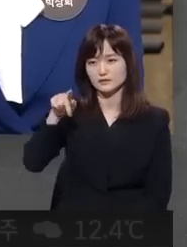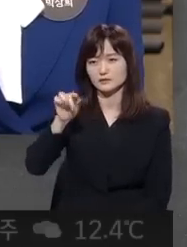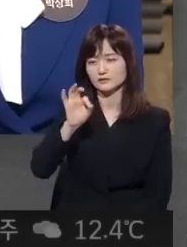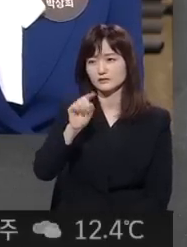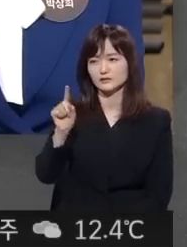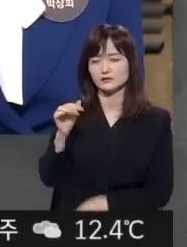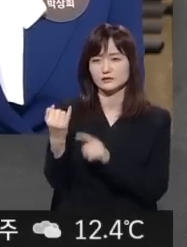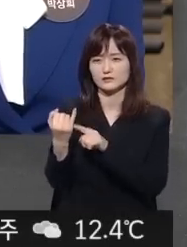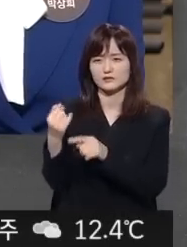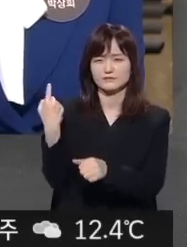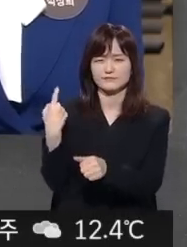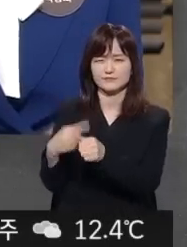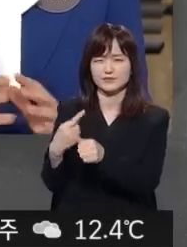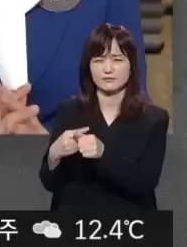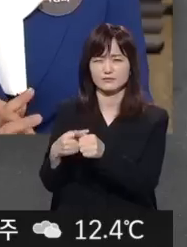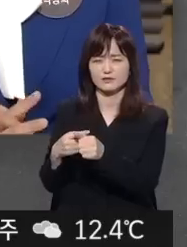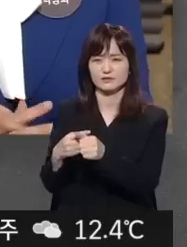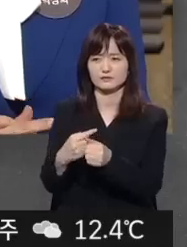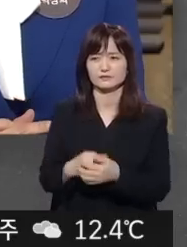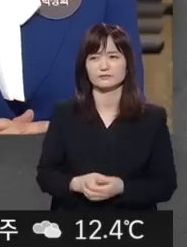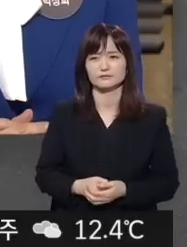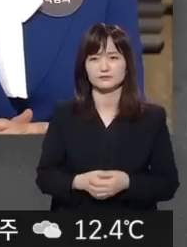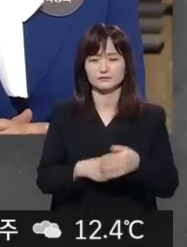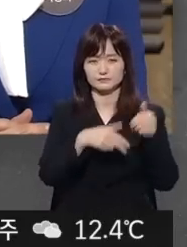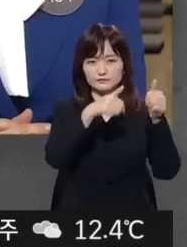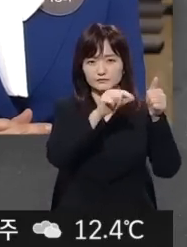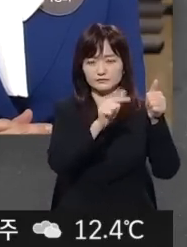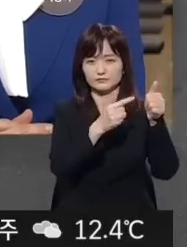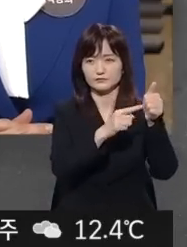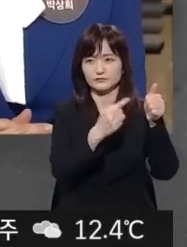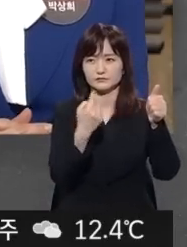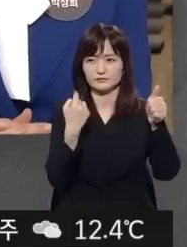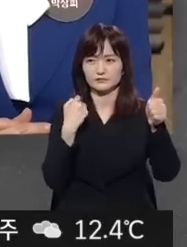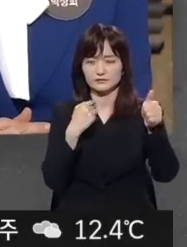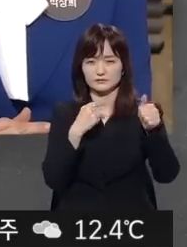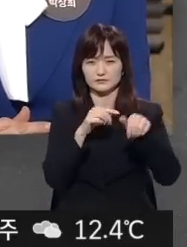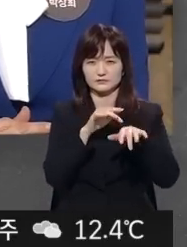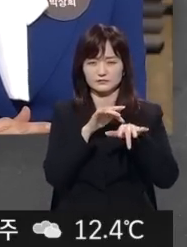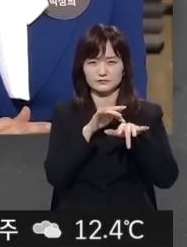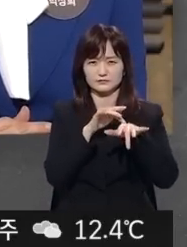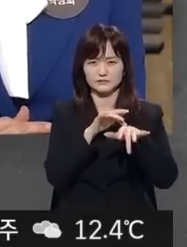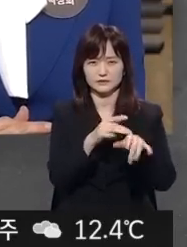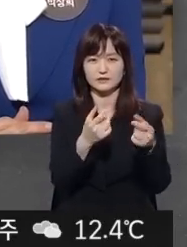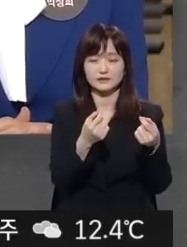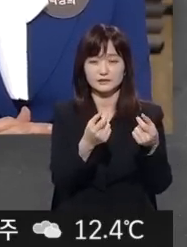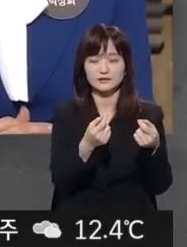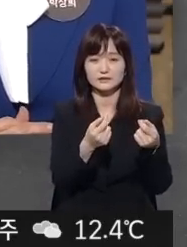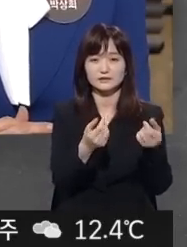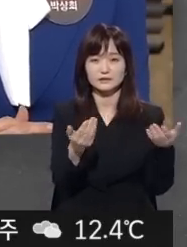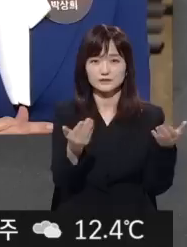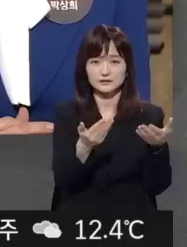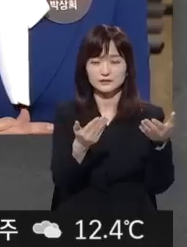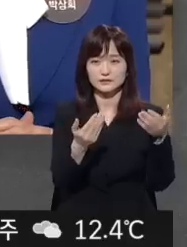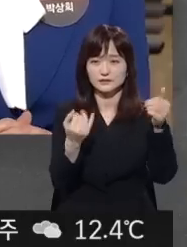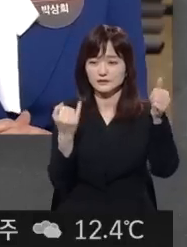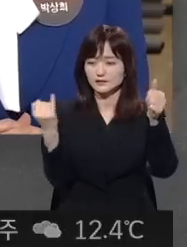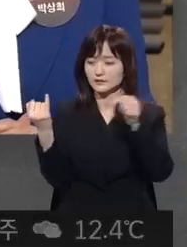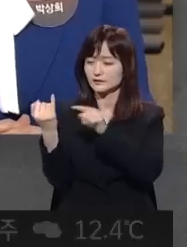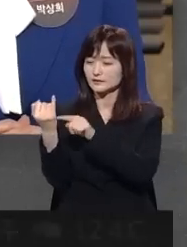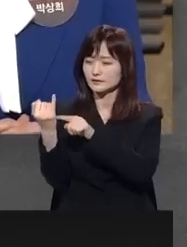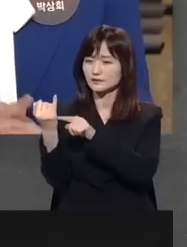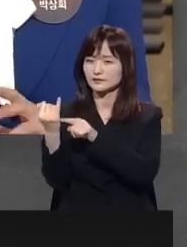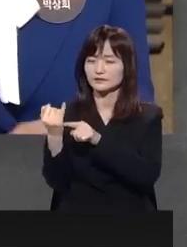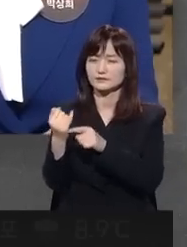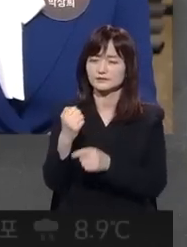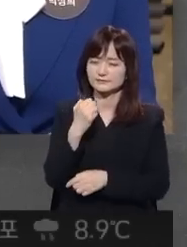대해서도 굉장히 비판이 지금 많잖아요 전재용은 뒤에서 악마 같은 짓을 할 거고 박상아 씨와 하하호하면서 결국 또 행복하게